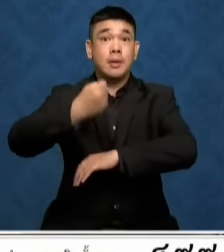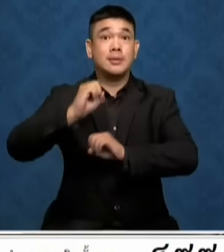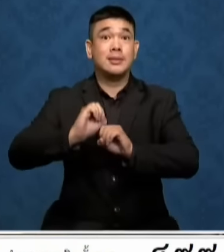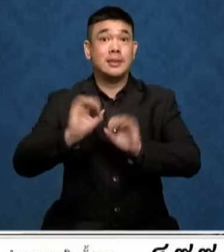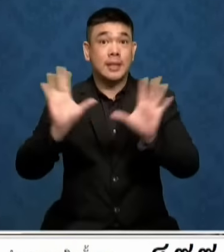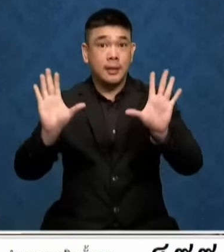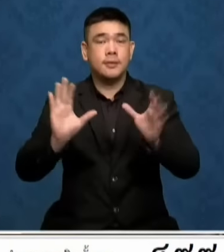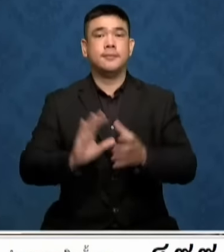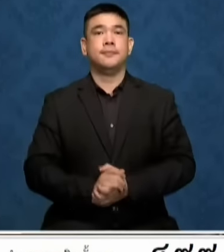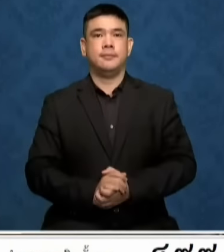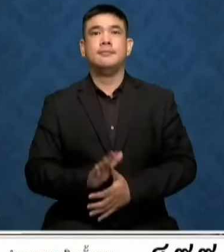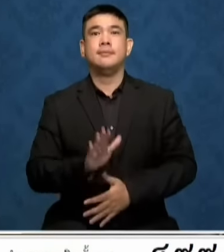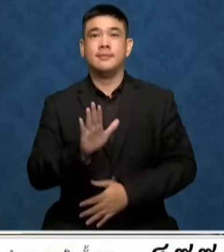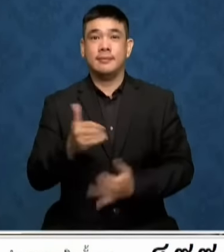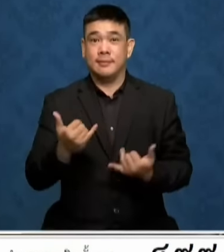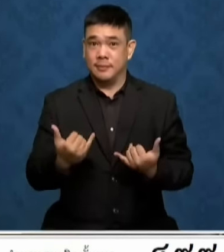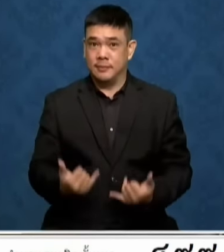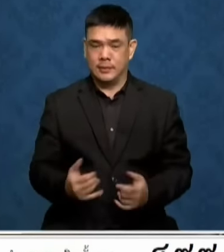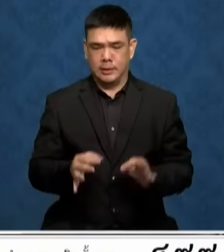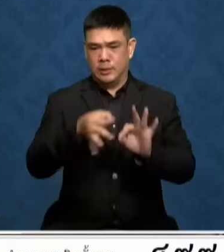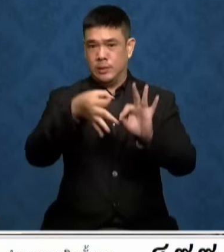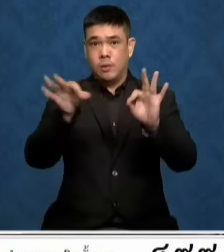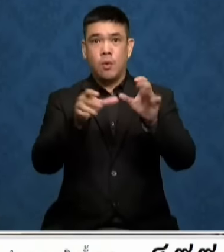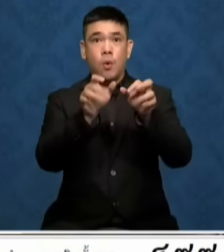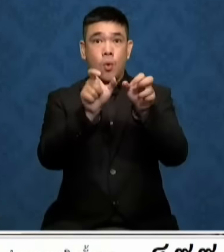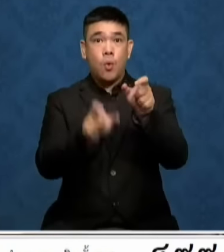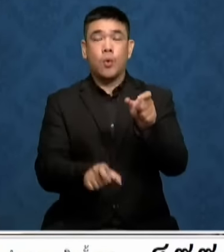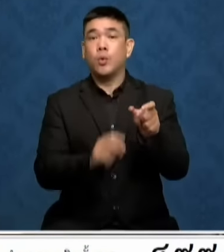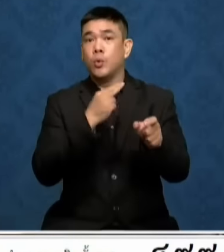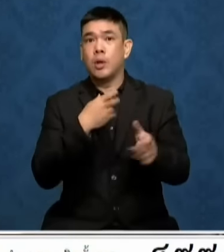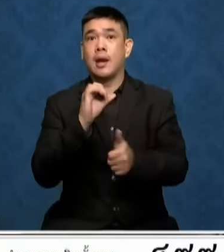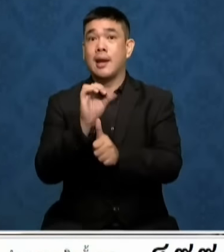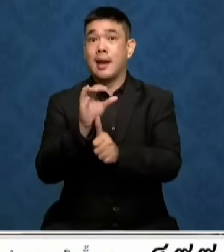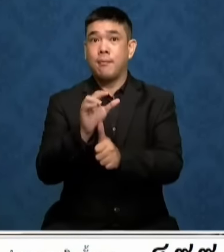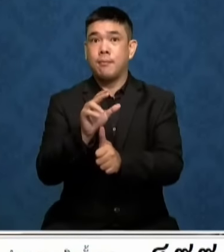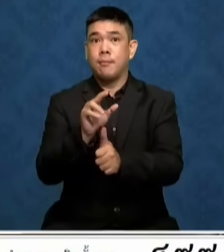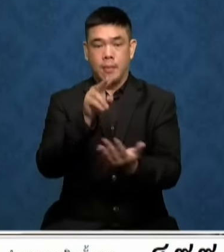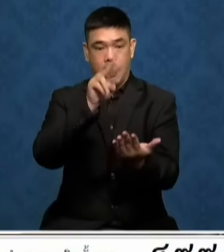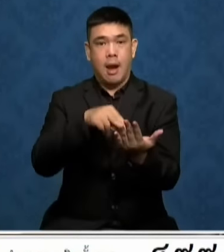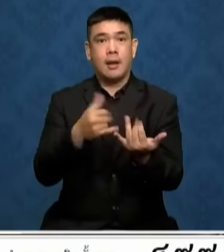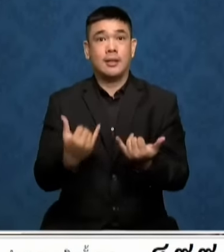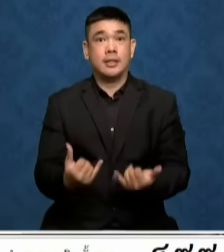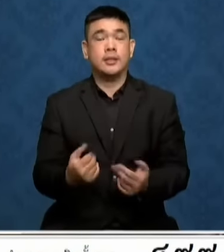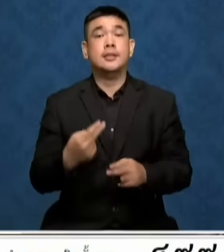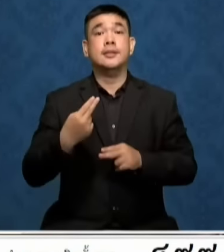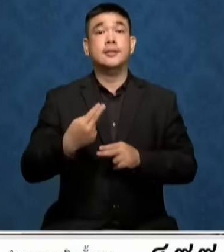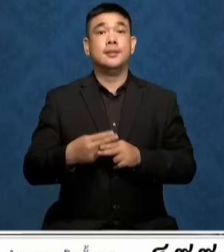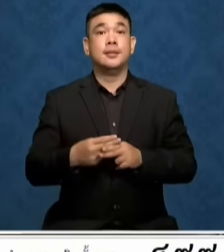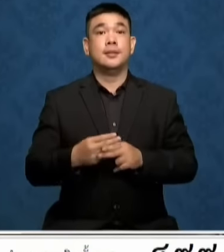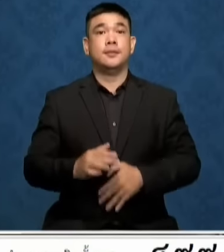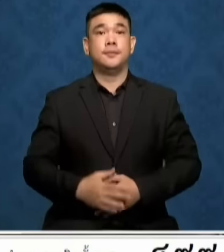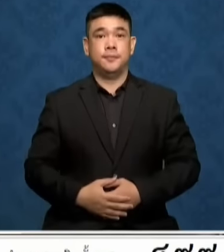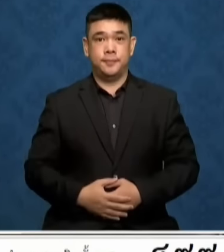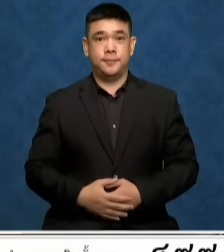ลึกขึ้นดิฉันมีบทความหนึ่งค่ะที่อยากแนะนำให้ไปอ่านชื่อบทความว่